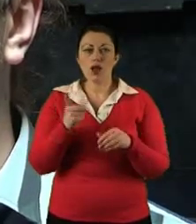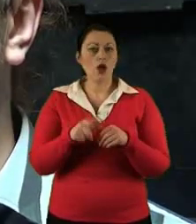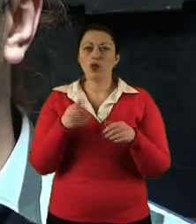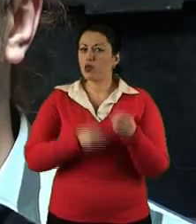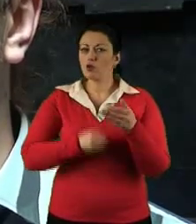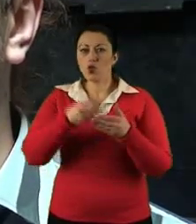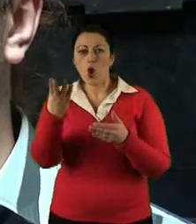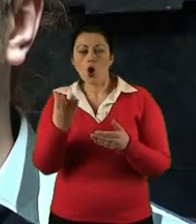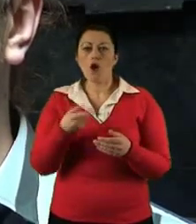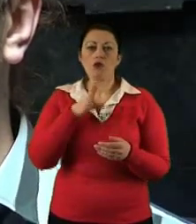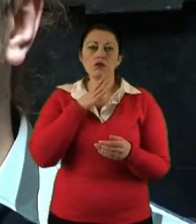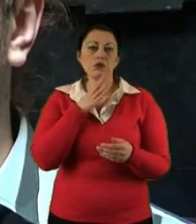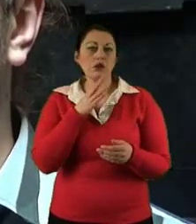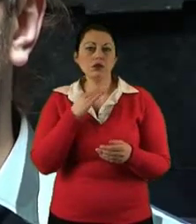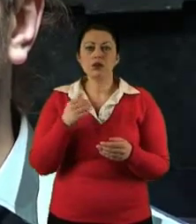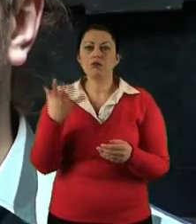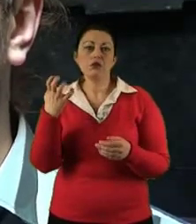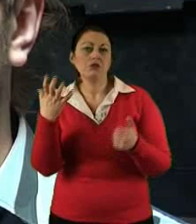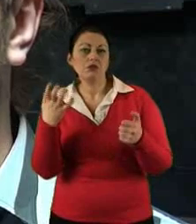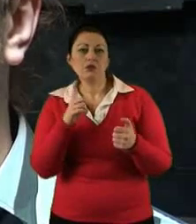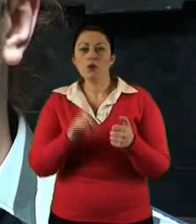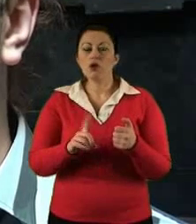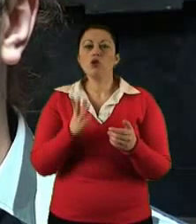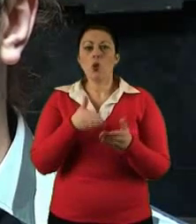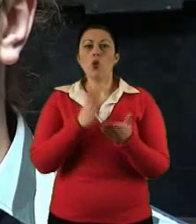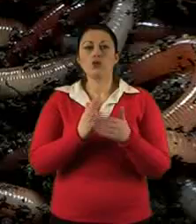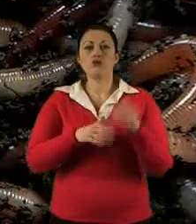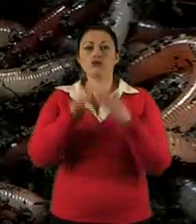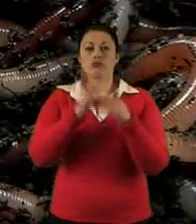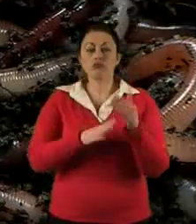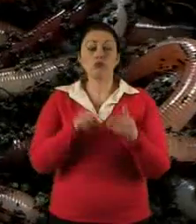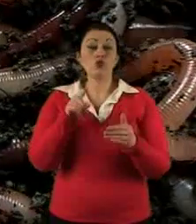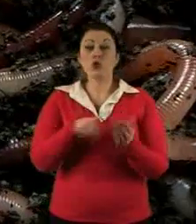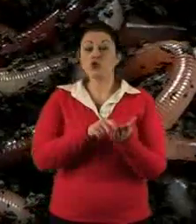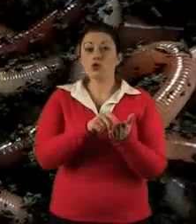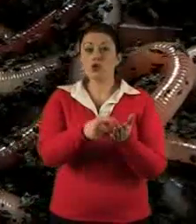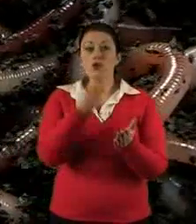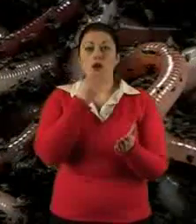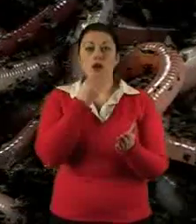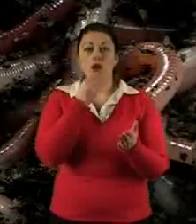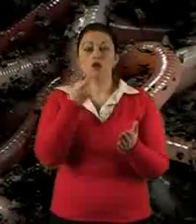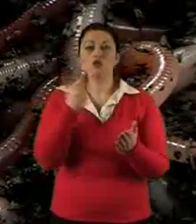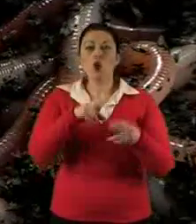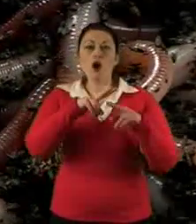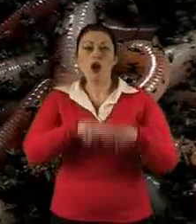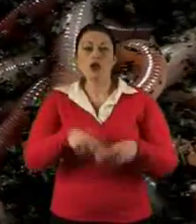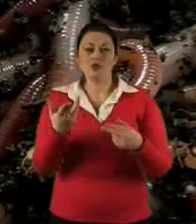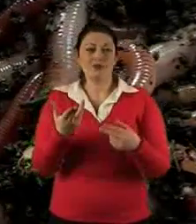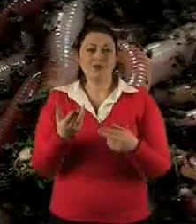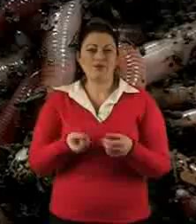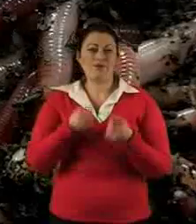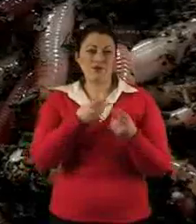Wystarczy kilkaset złotych, aby zbudować takie stado podstawowe u siebie. Dżdżownice odżywiają się zjadając